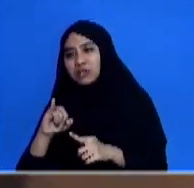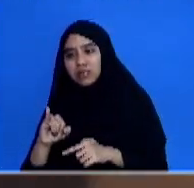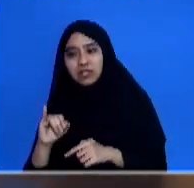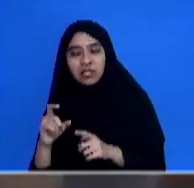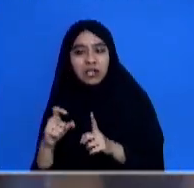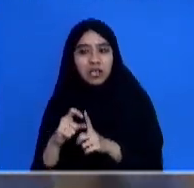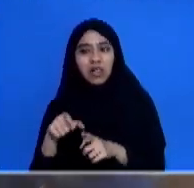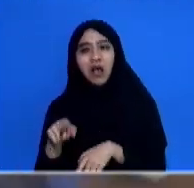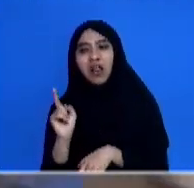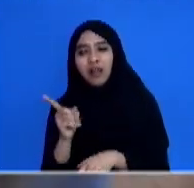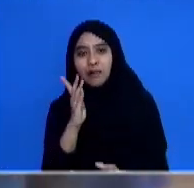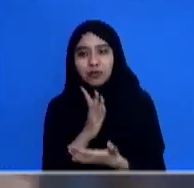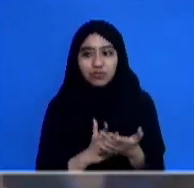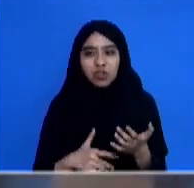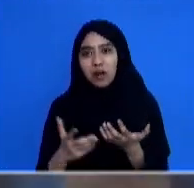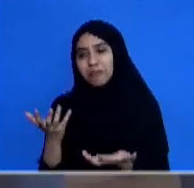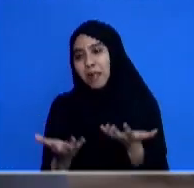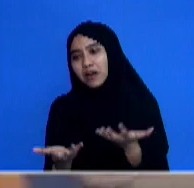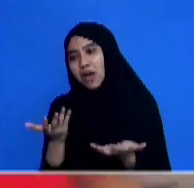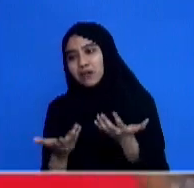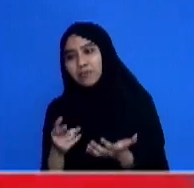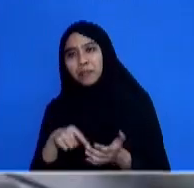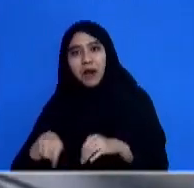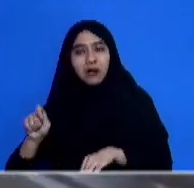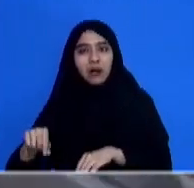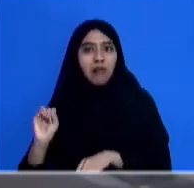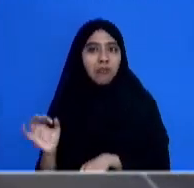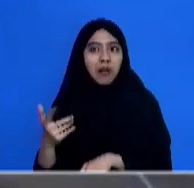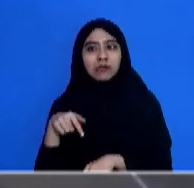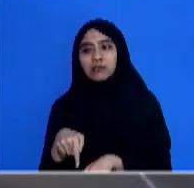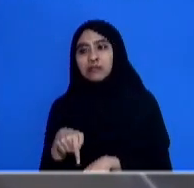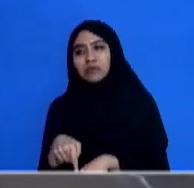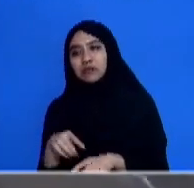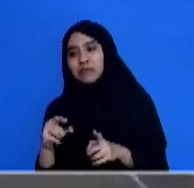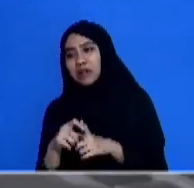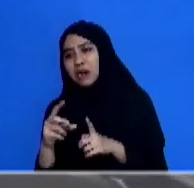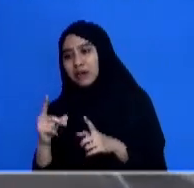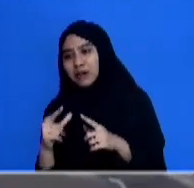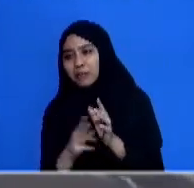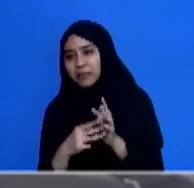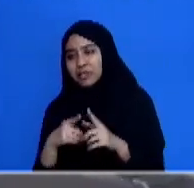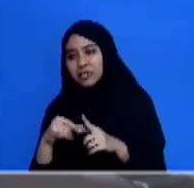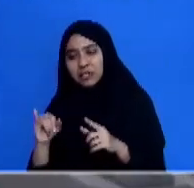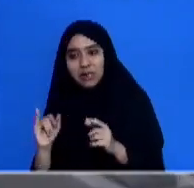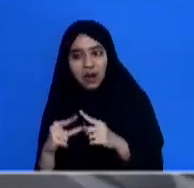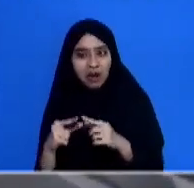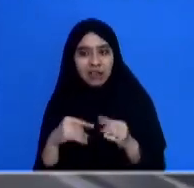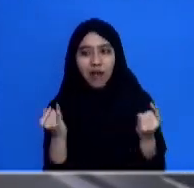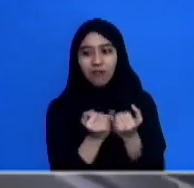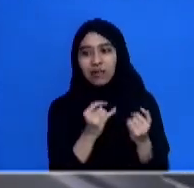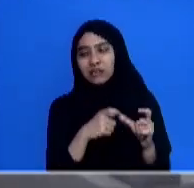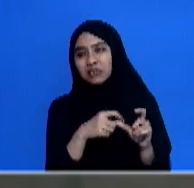putusan banding Pengadilan Tinggi Semarang di tahun yang sama dari penggugat atas nama Darmini melawan Sri Wahyuni bersama keluarganya.